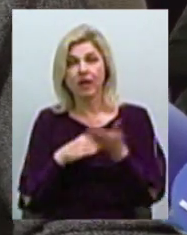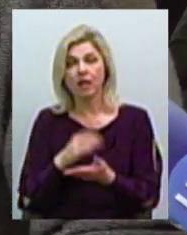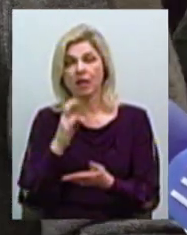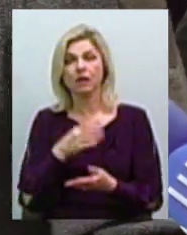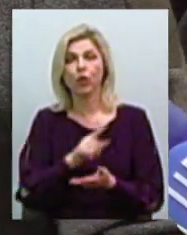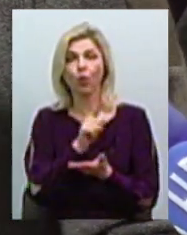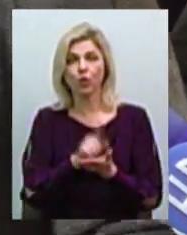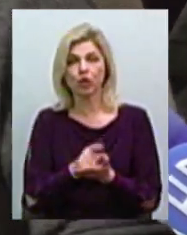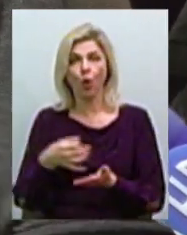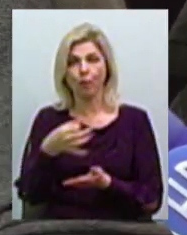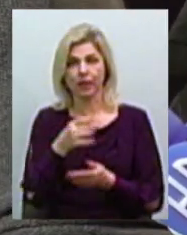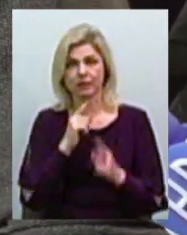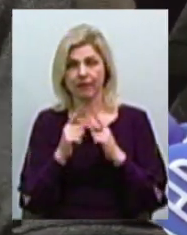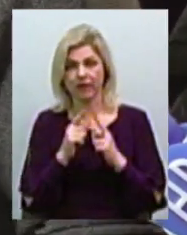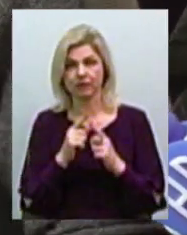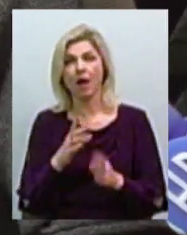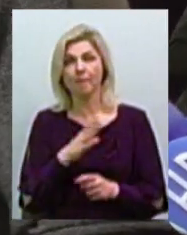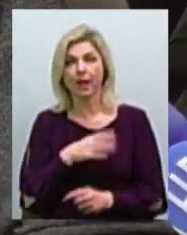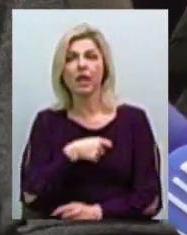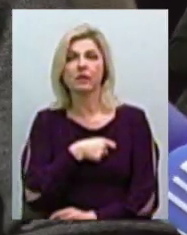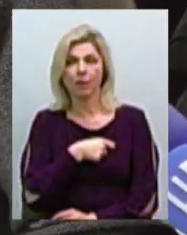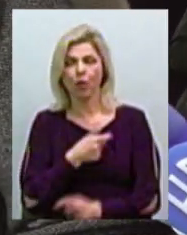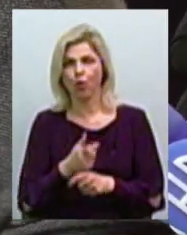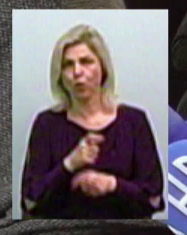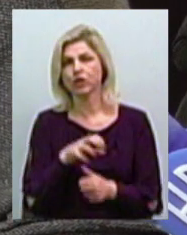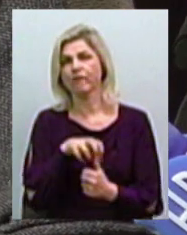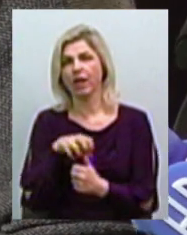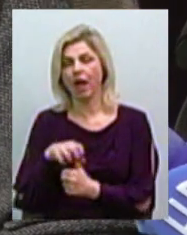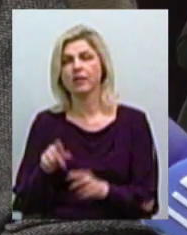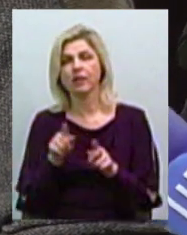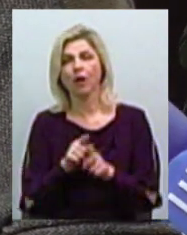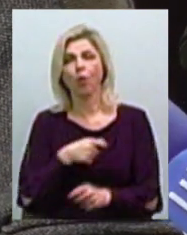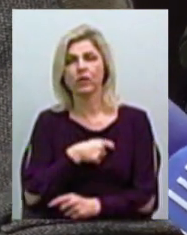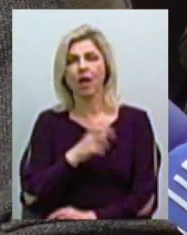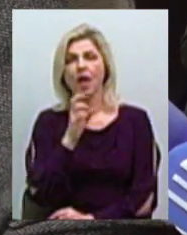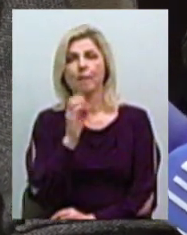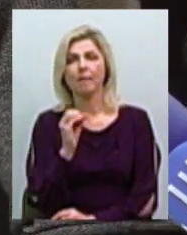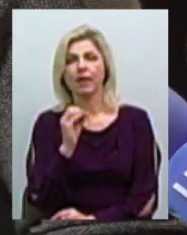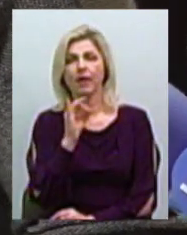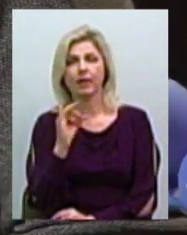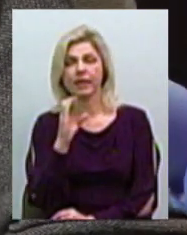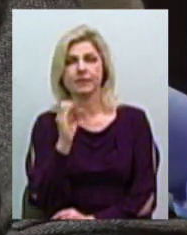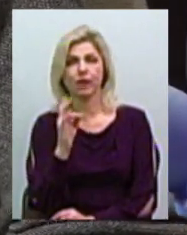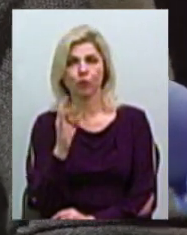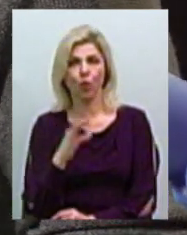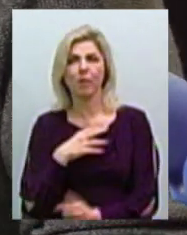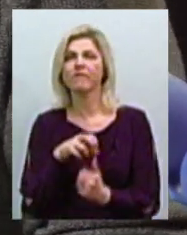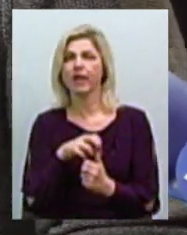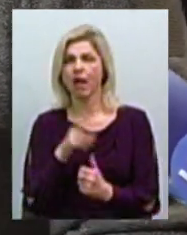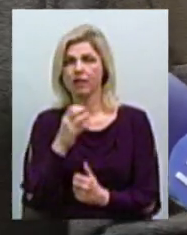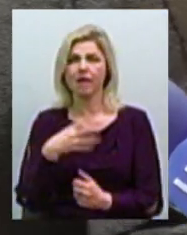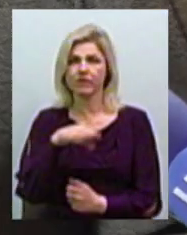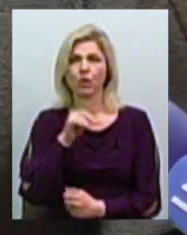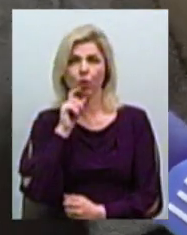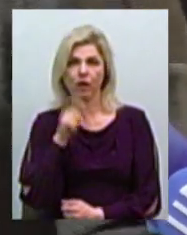совета. Были ли депутаты достаточно влиятельны? Такой депутат, как Березенко, который был влиятелен на всей Украине.